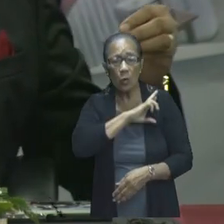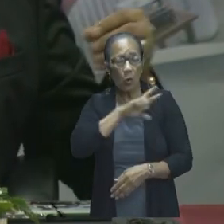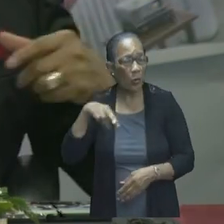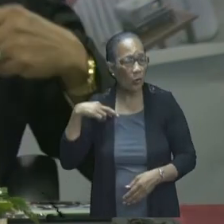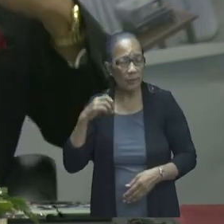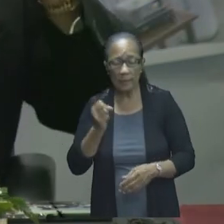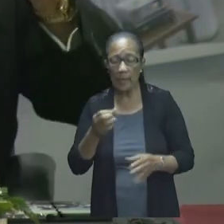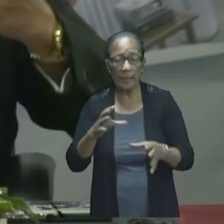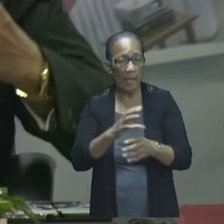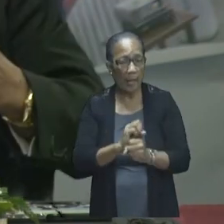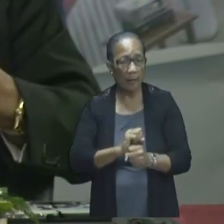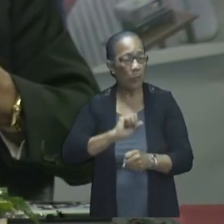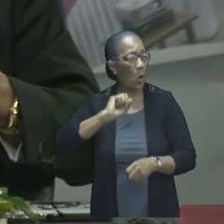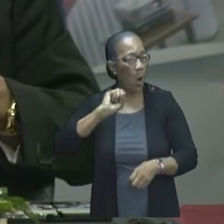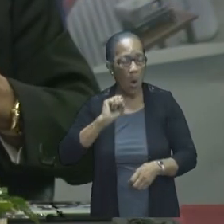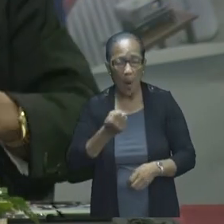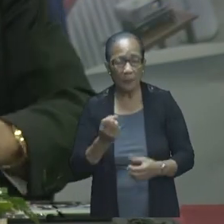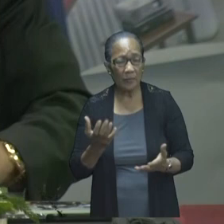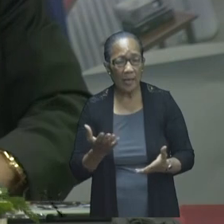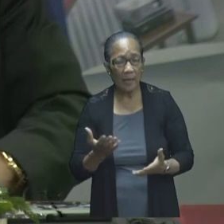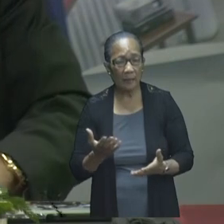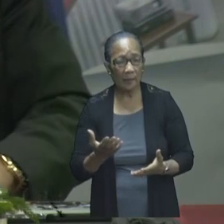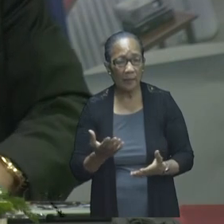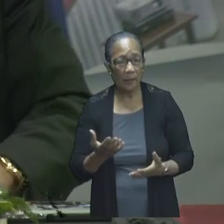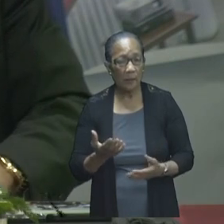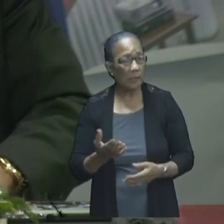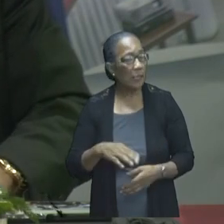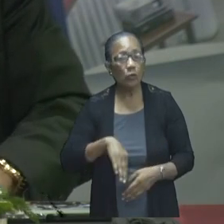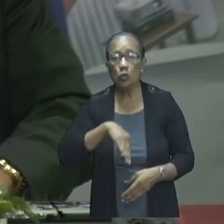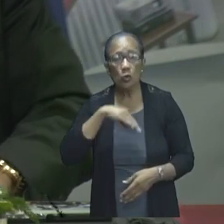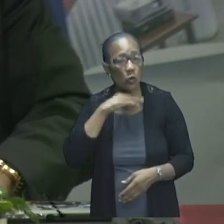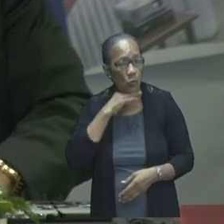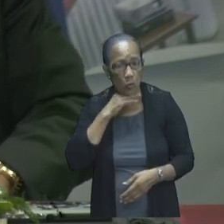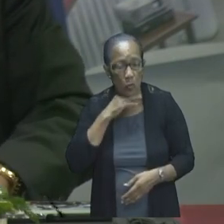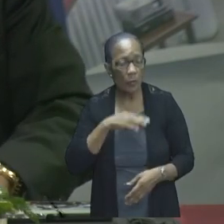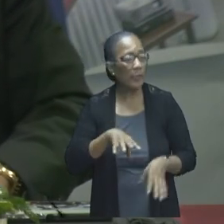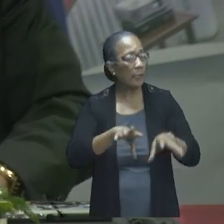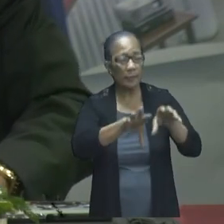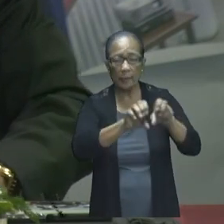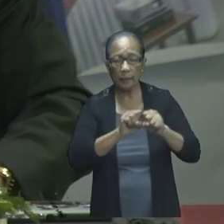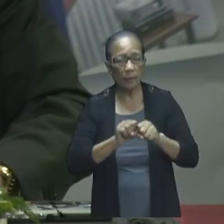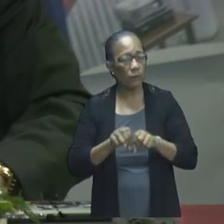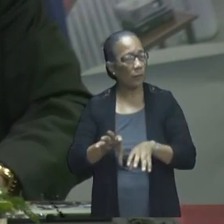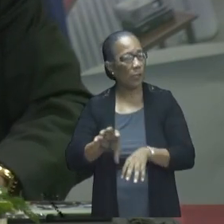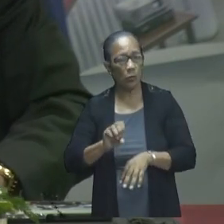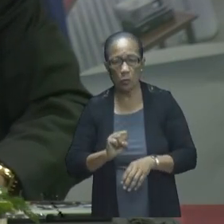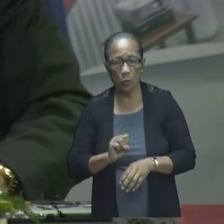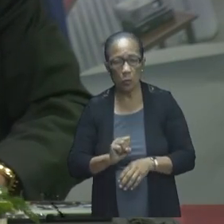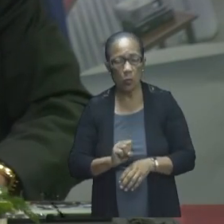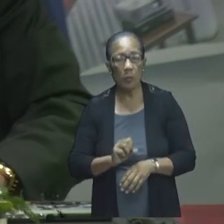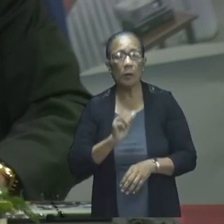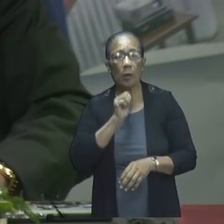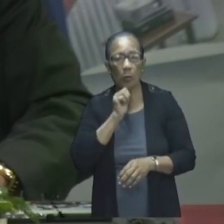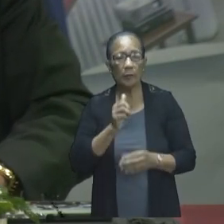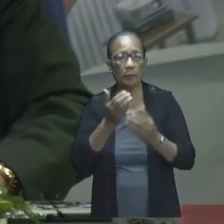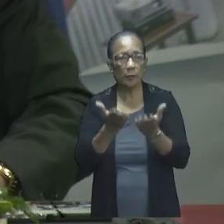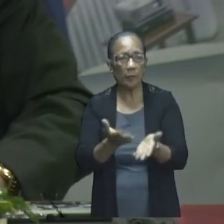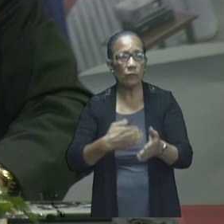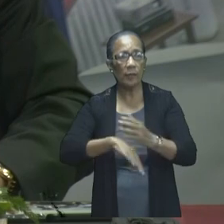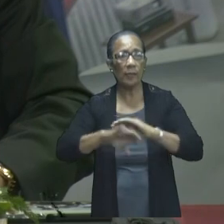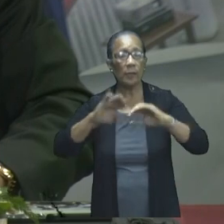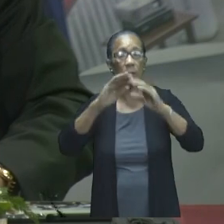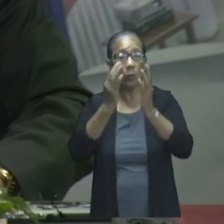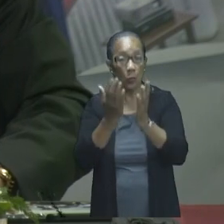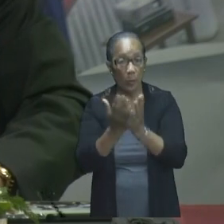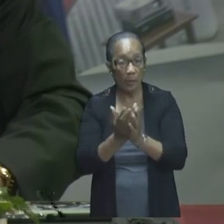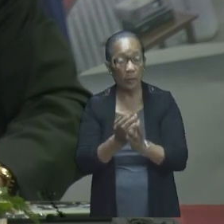omdat er onvoldoende initiatieven zijn ontplooid om met het berekeningsmodel wat er beschikbaar is in de wereld dit goed